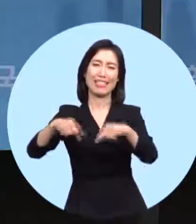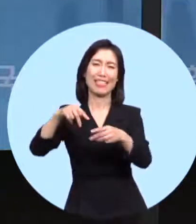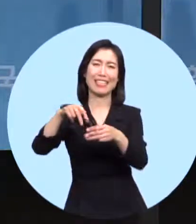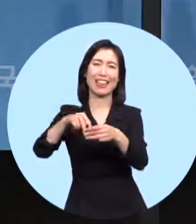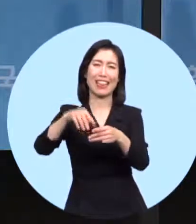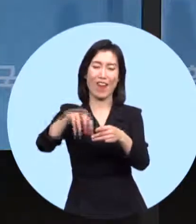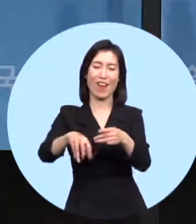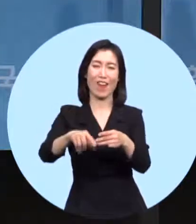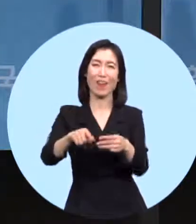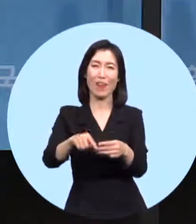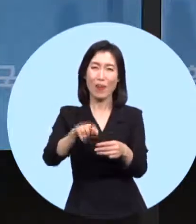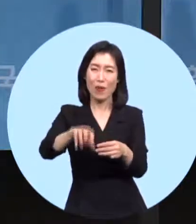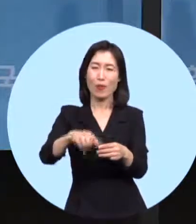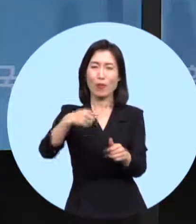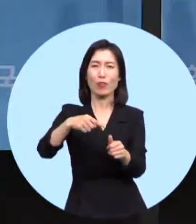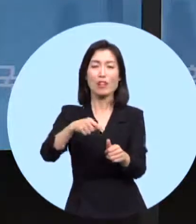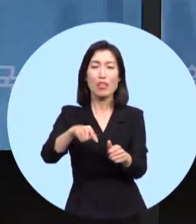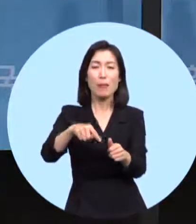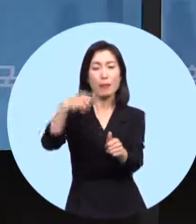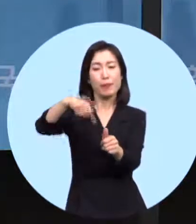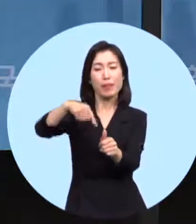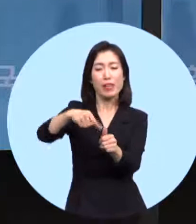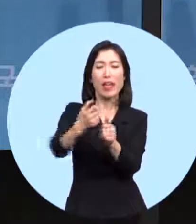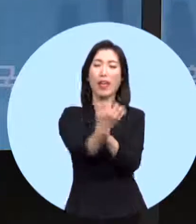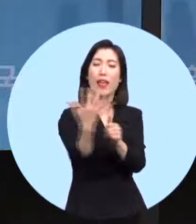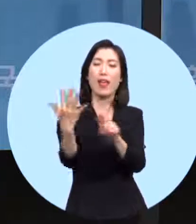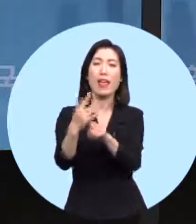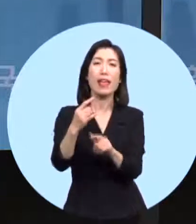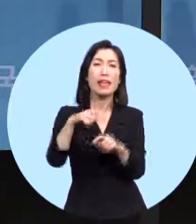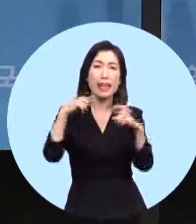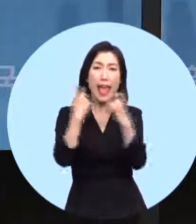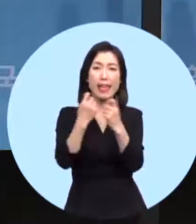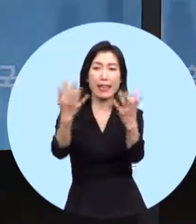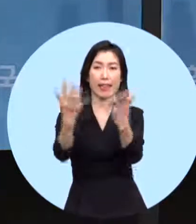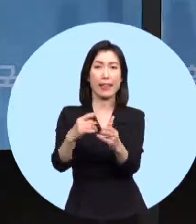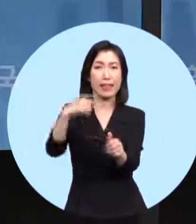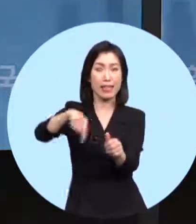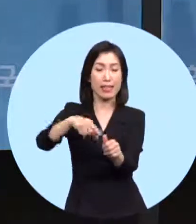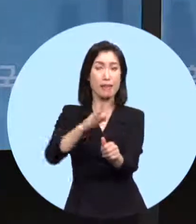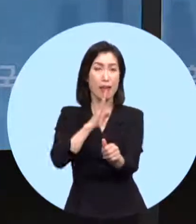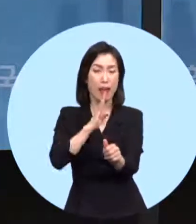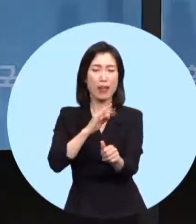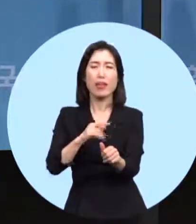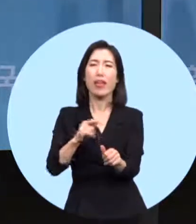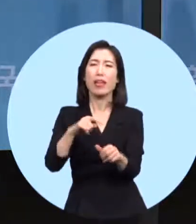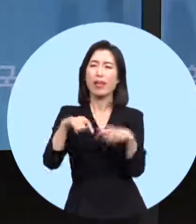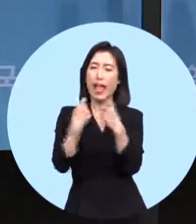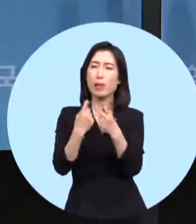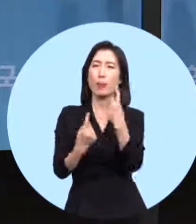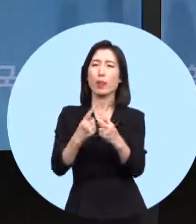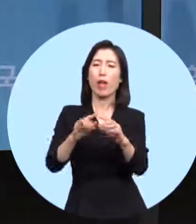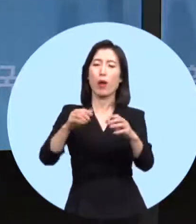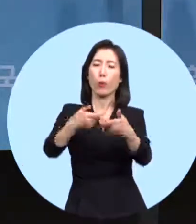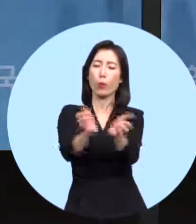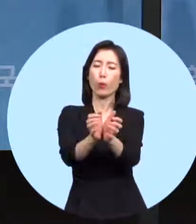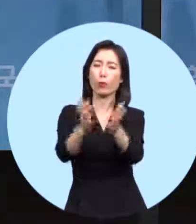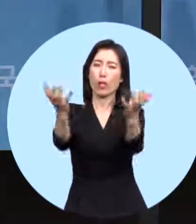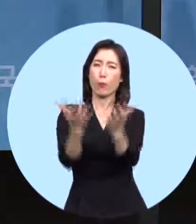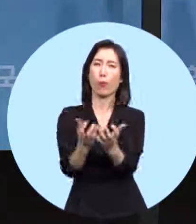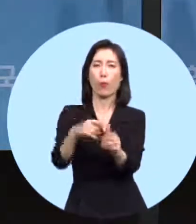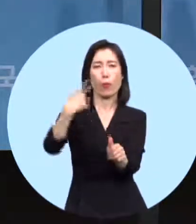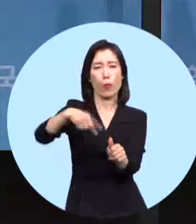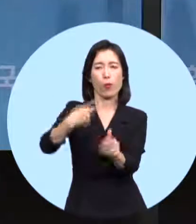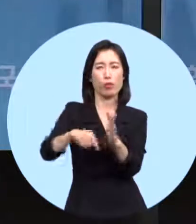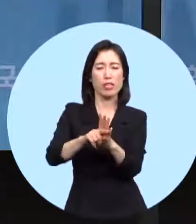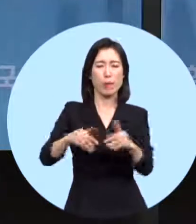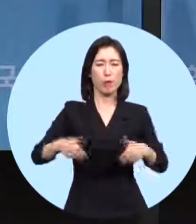주민자치지원센터인데 여기서 이루어지는 그 평생교육이 개인을 대상으로 하는 그런 교육이 아니냐. 그럼 이것이 좀 더 공동체를 위한 교육으로 발전하기